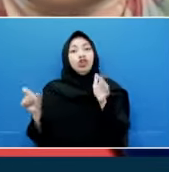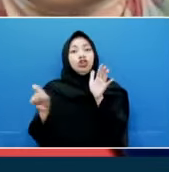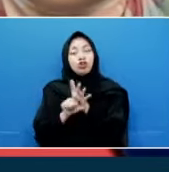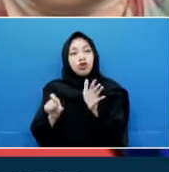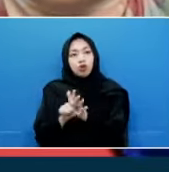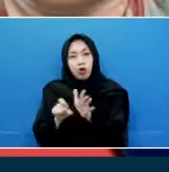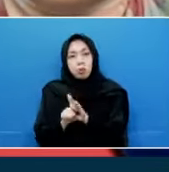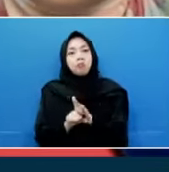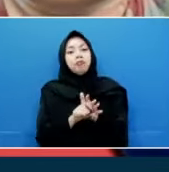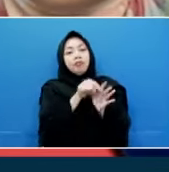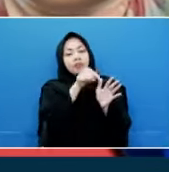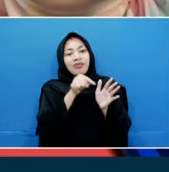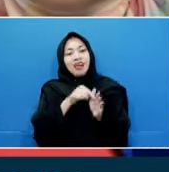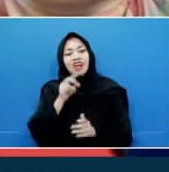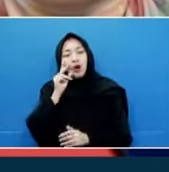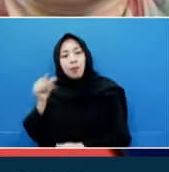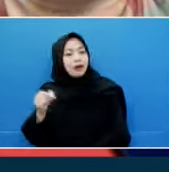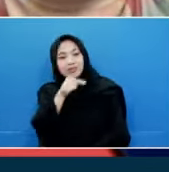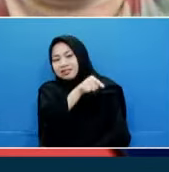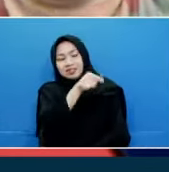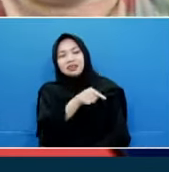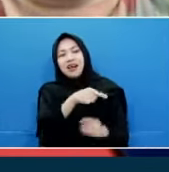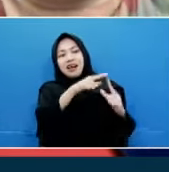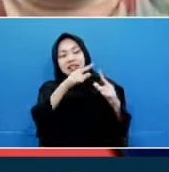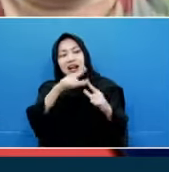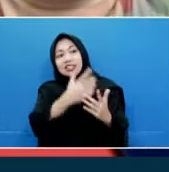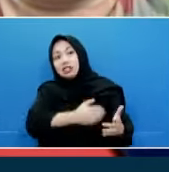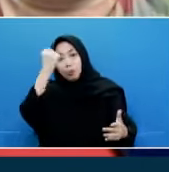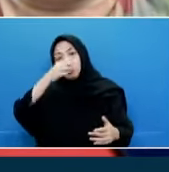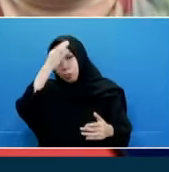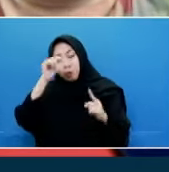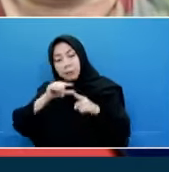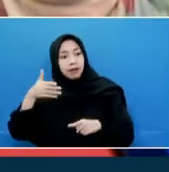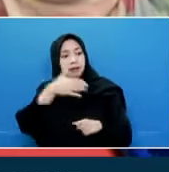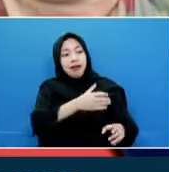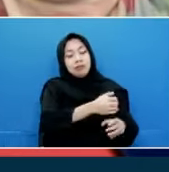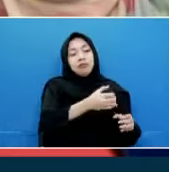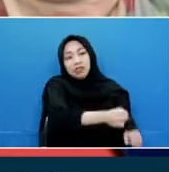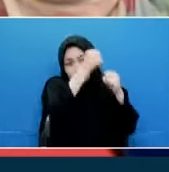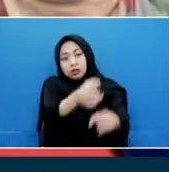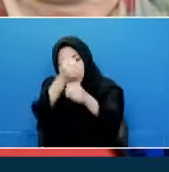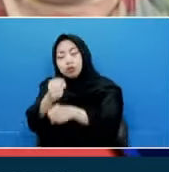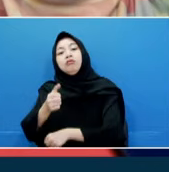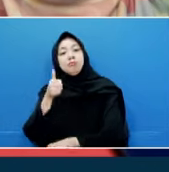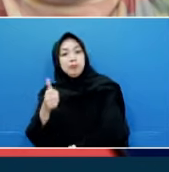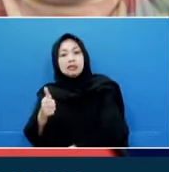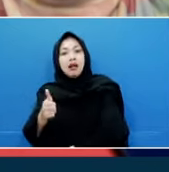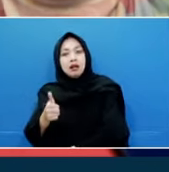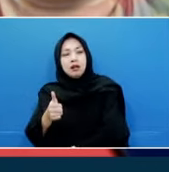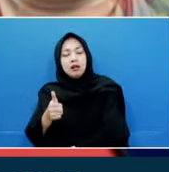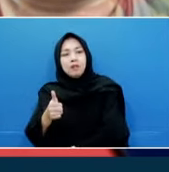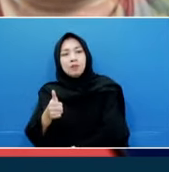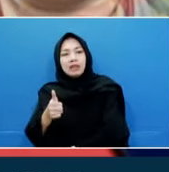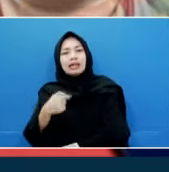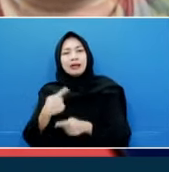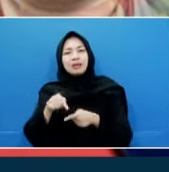bahwas sudah merekomendasi ini harus dicabut gitu ya itu pasti satp akan bertindak Nah jadi Ee kita dalam posisi yang agak